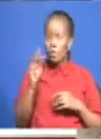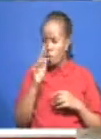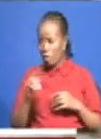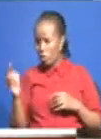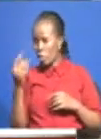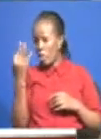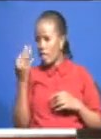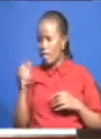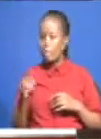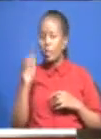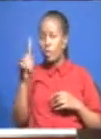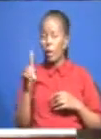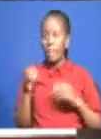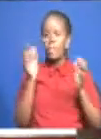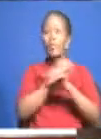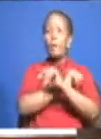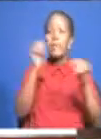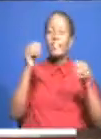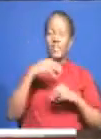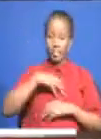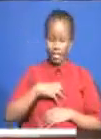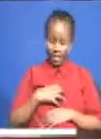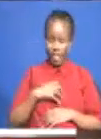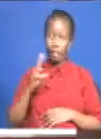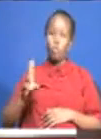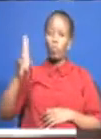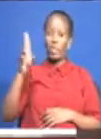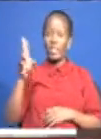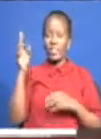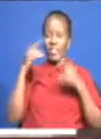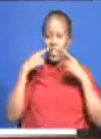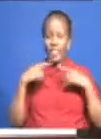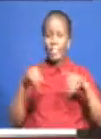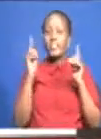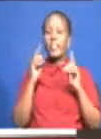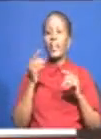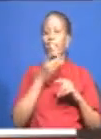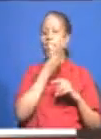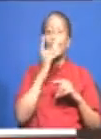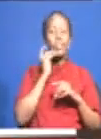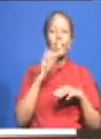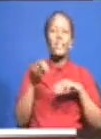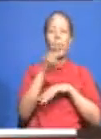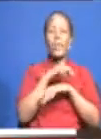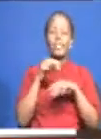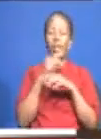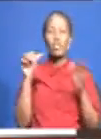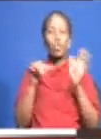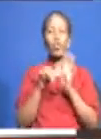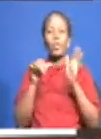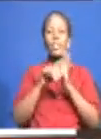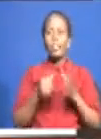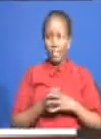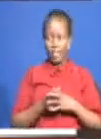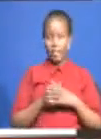na kumlazimu rais mstaafu Uhuru Kenyatta kutangaza ukame kuwa janga la kitaifa. Idadi ya watu wanaohitaji